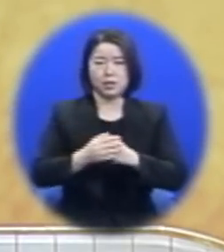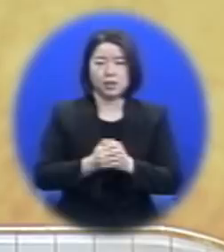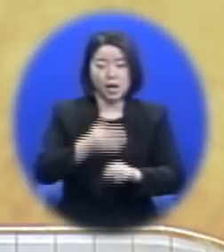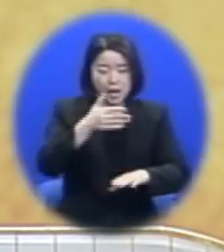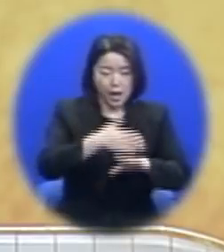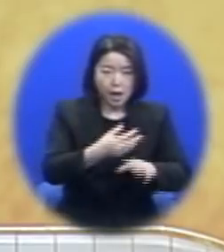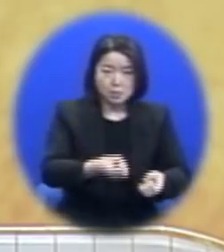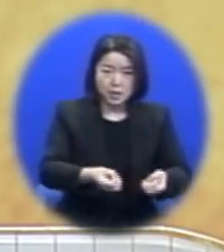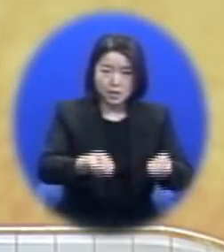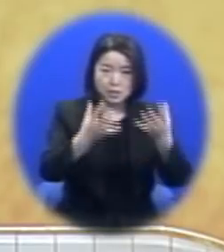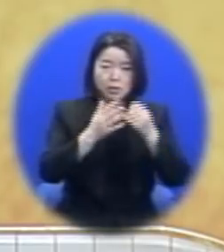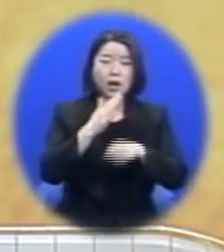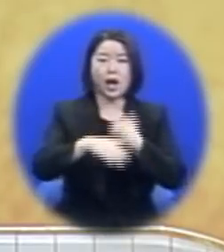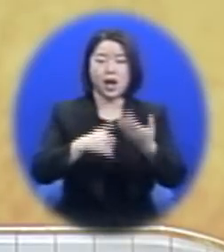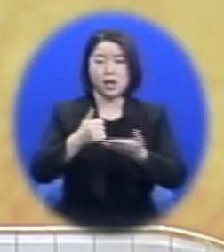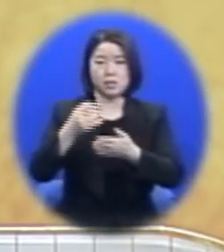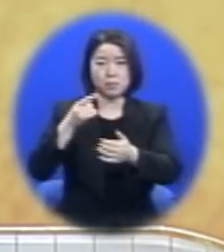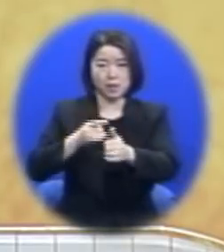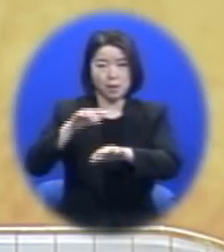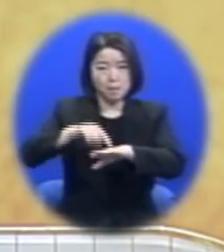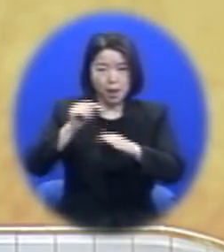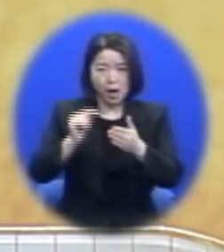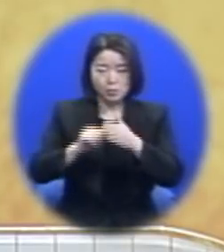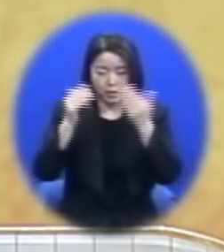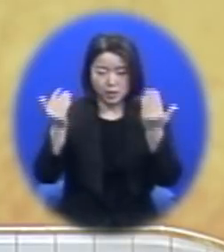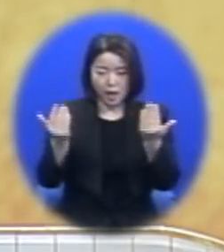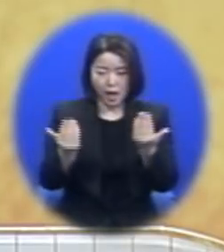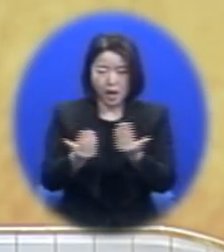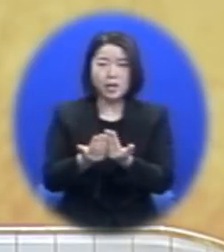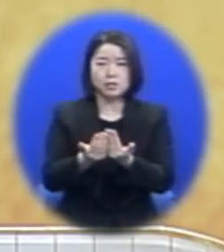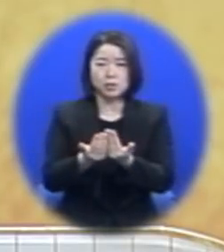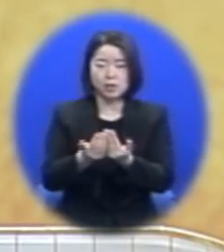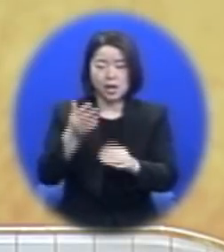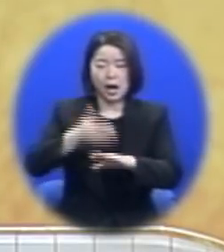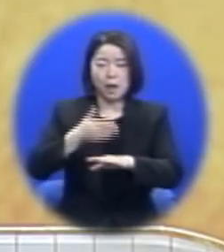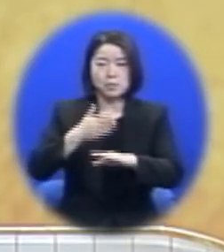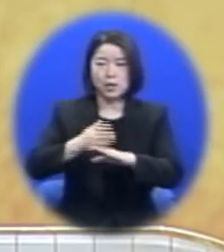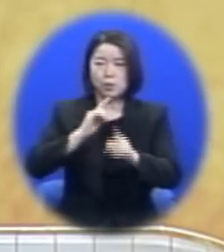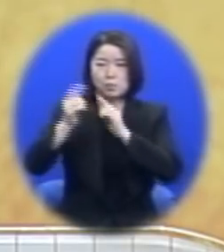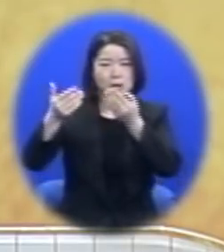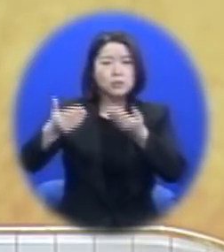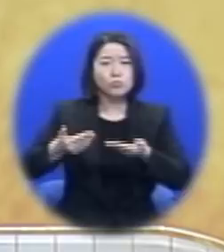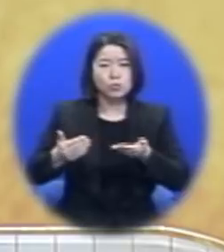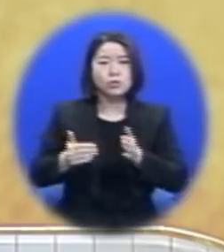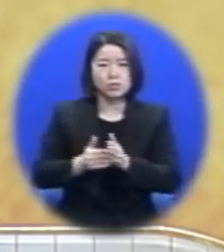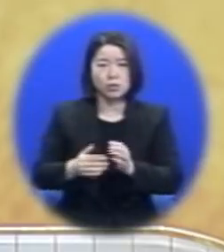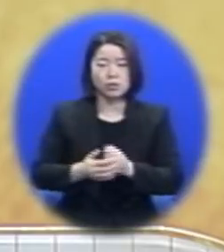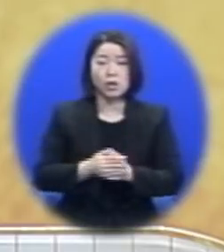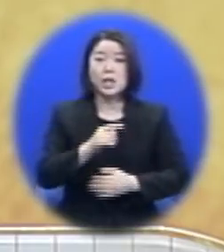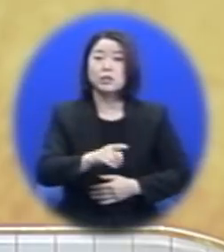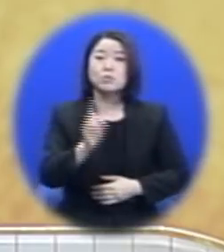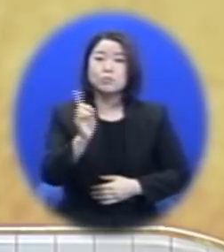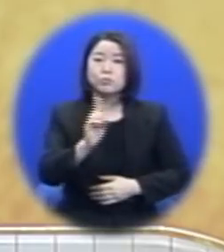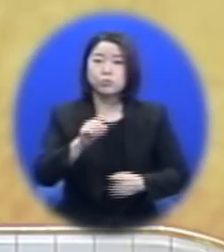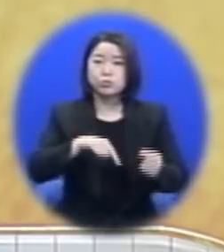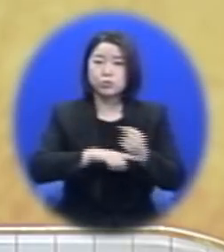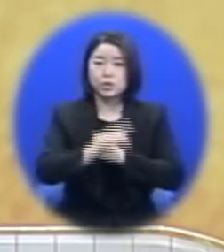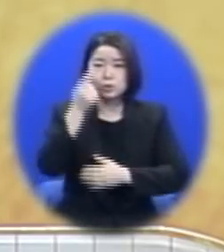감사절에 하나님께 마음을 다하여 전심으로 감사하라고 말씀하셨어요. 그건 무슨